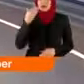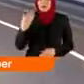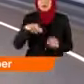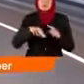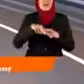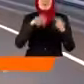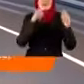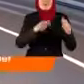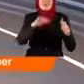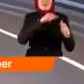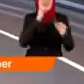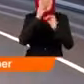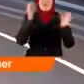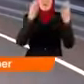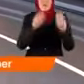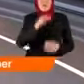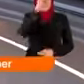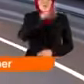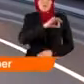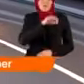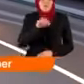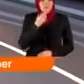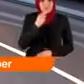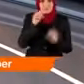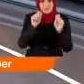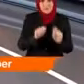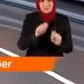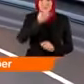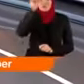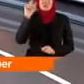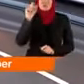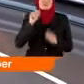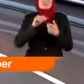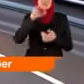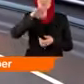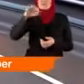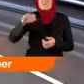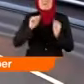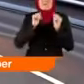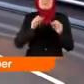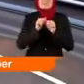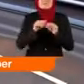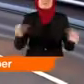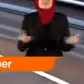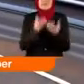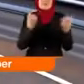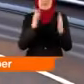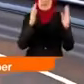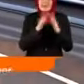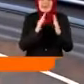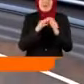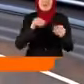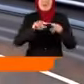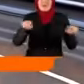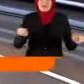Erdoğan afet bölgesi ilan edilen noktadan yaptı bu konuşmayı Türkiye'nin Dört Bir Yanını saran yangınlardan evini barkını toprağını